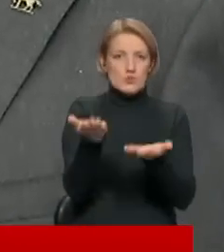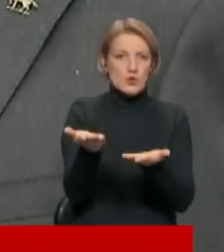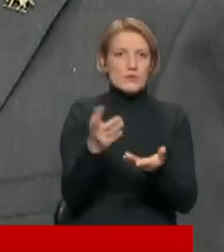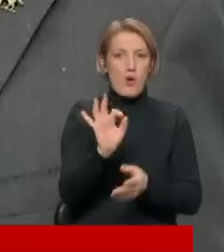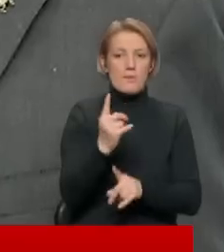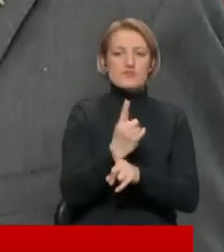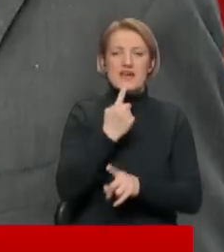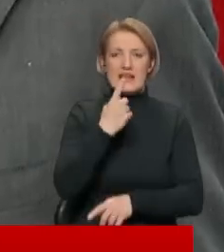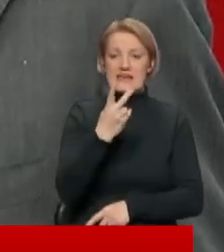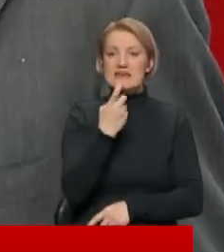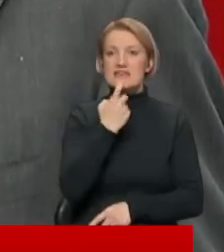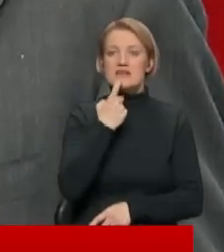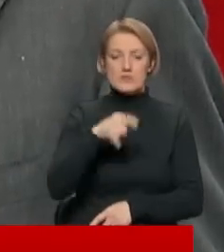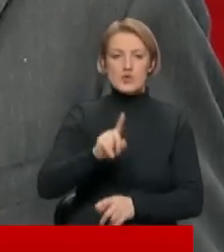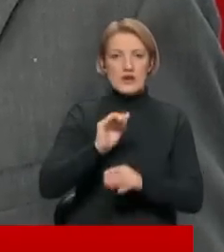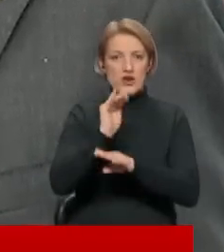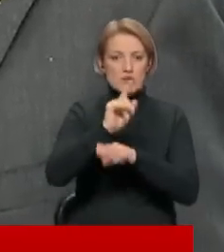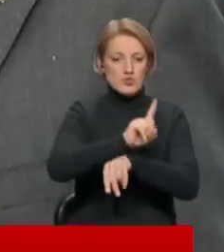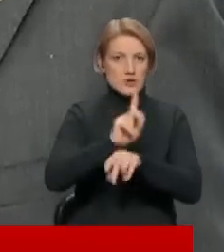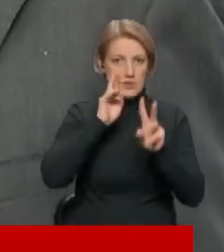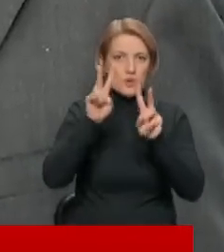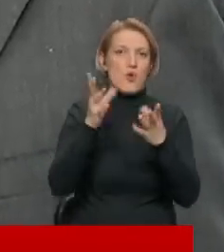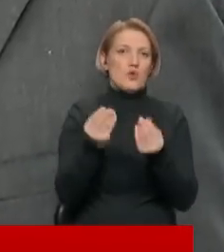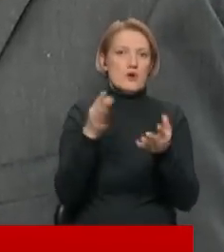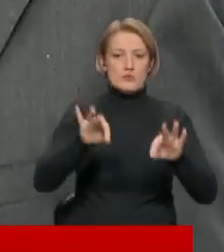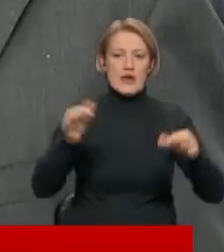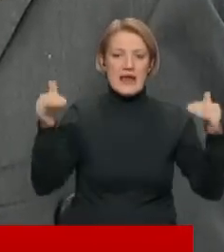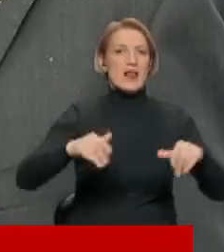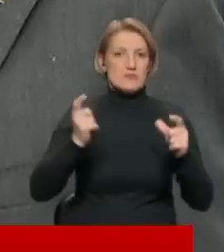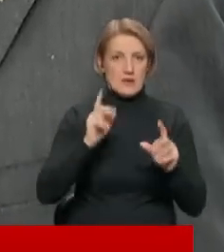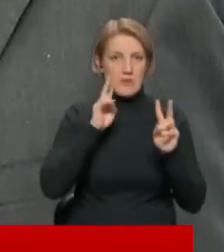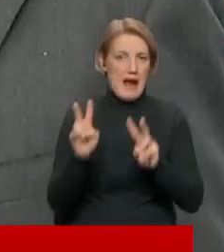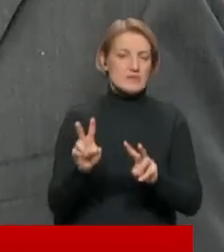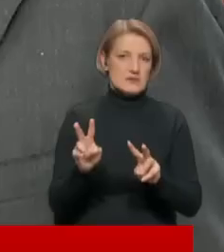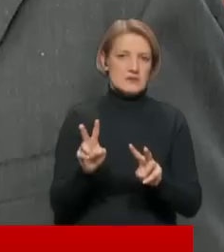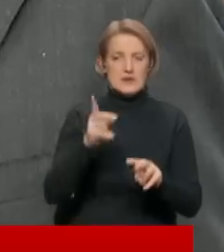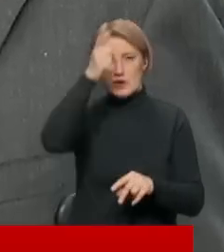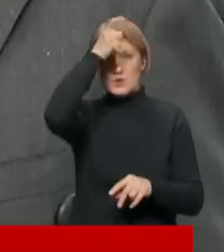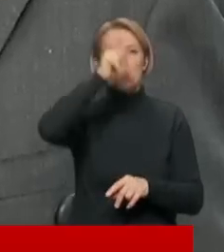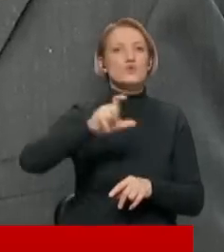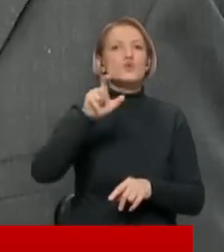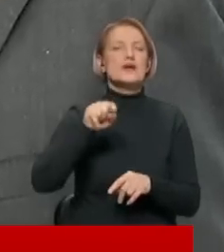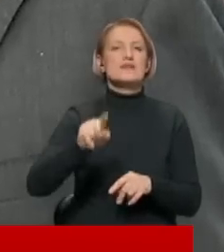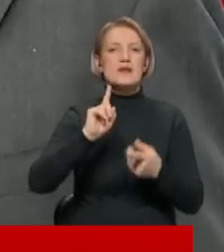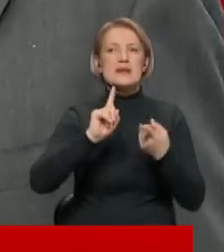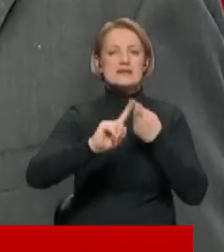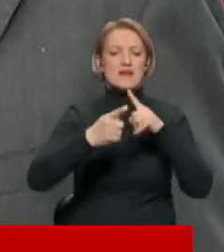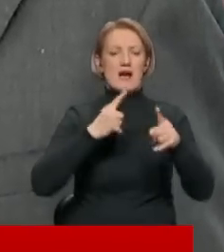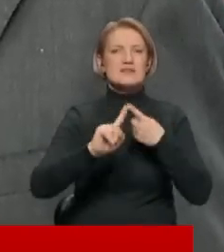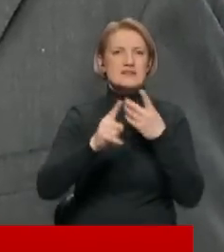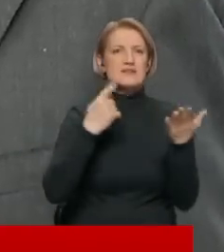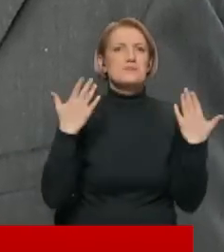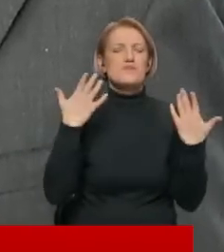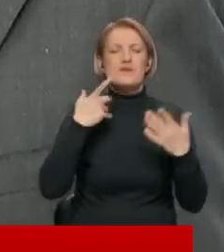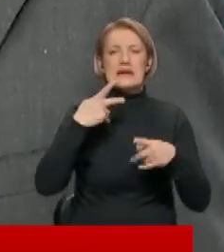yıldır yaşadığımız sürece baktığımızda olur Bugün geldiğimiz noktaya bakar mısınız Türkiye'de siyasal iklimi